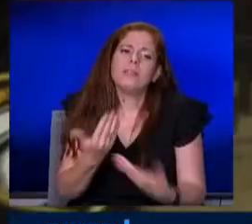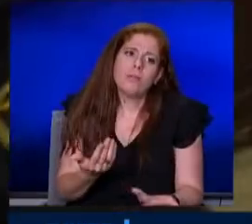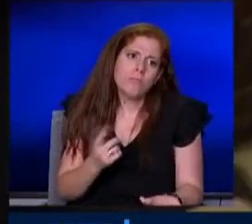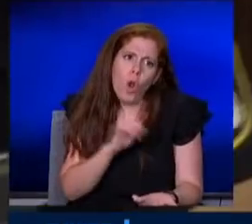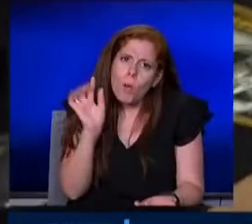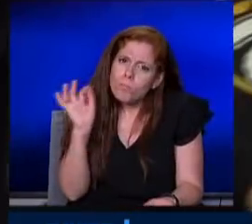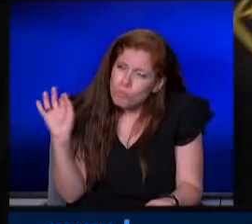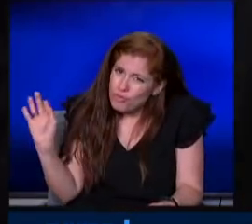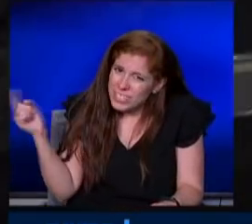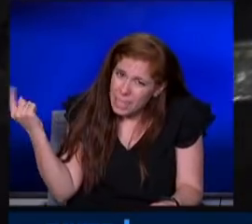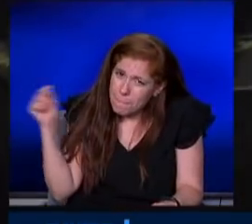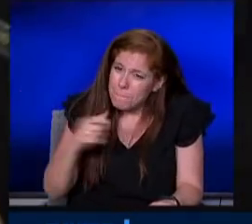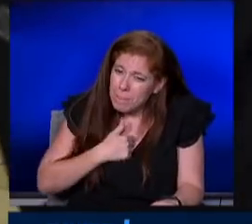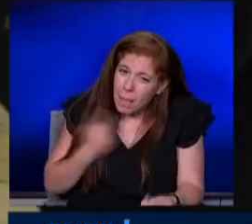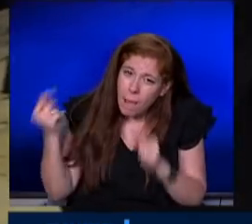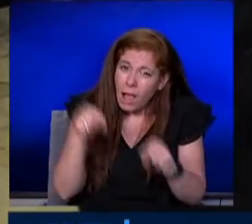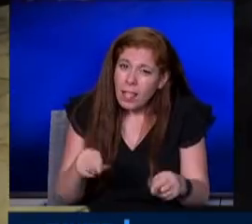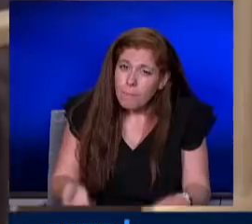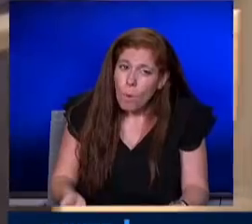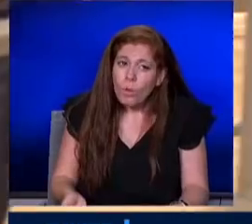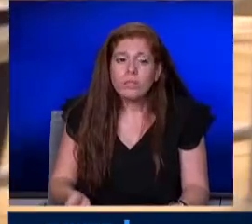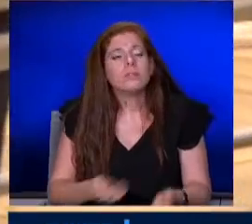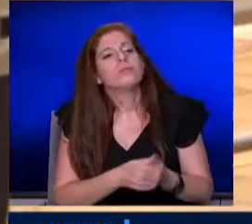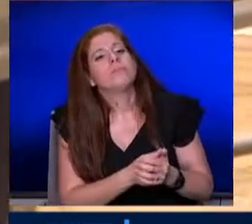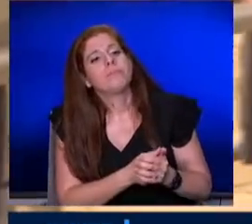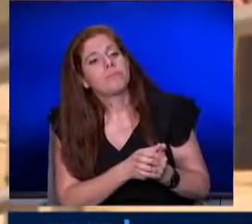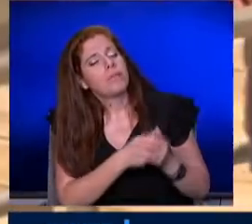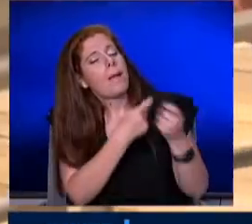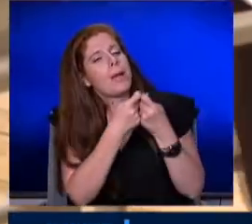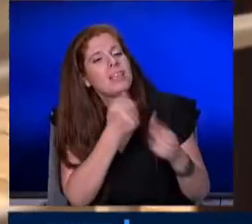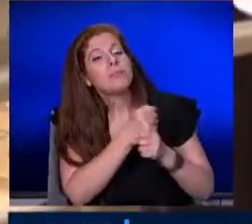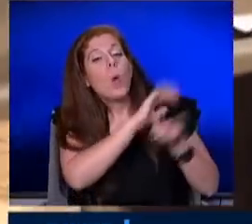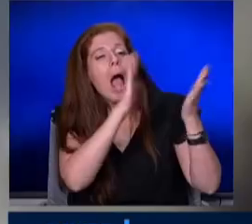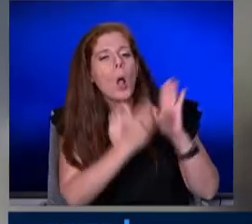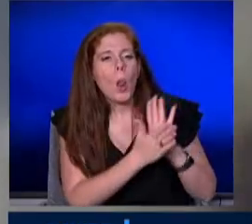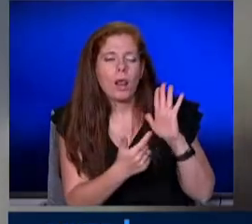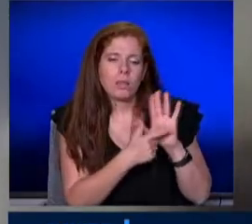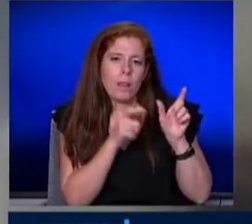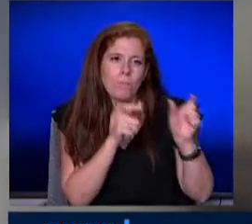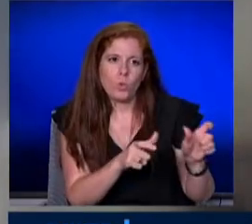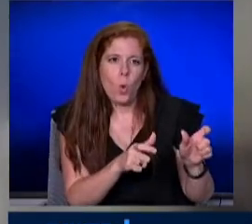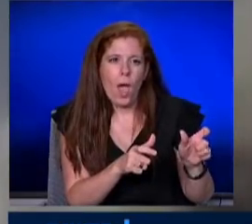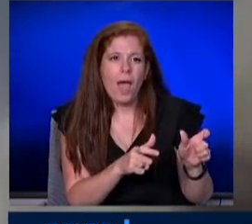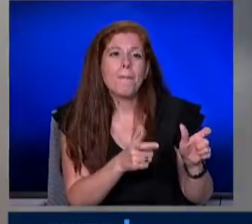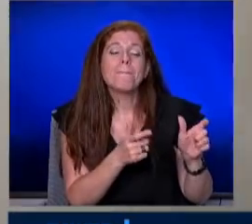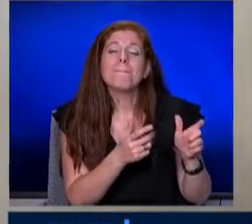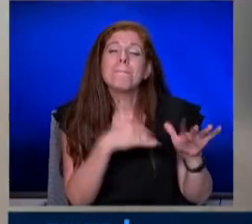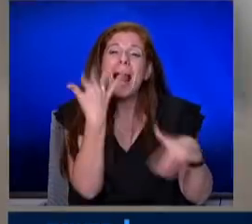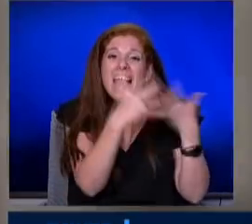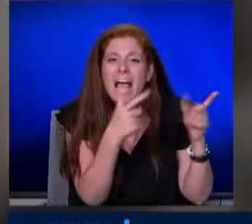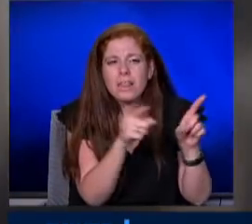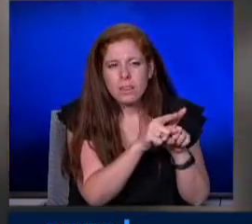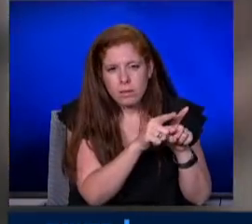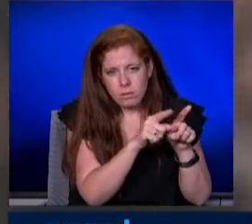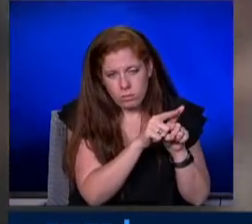מבני ברק. מילת המפתח היא הזרמת קהל. המארגנים עשו הכל כדי למנוע מראות כמו זה שהוביל לאסון, שגבה